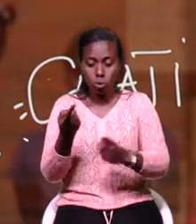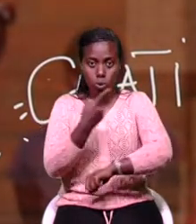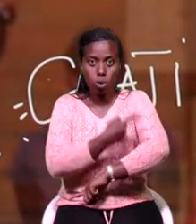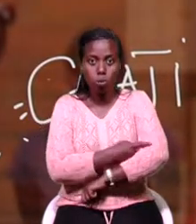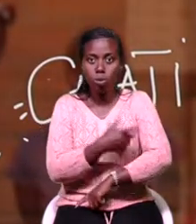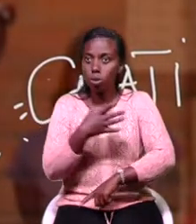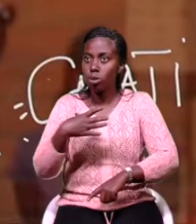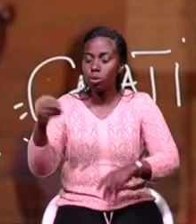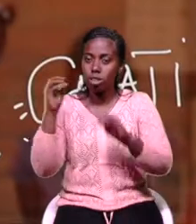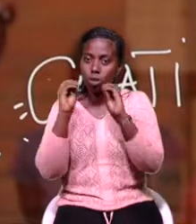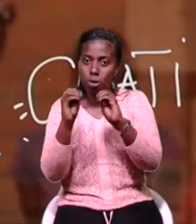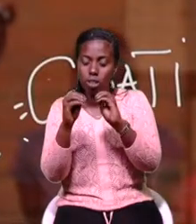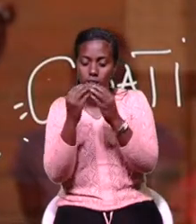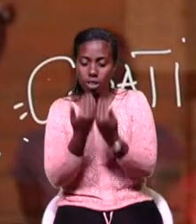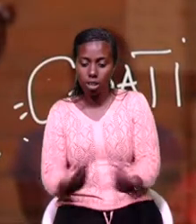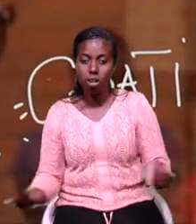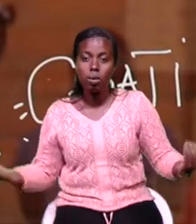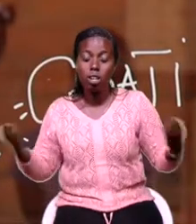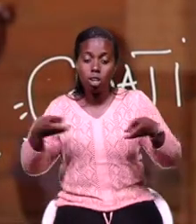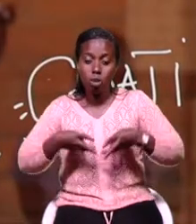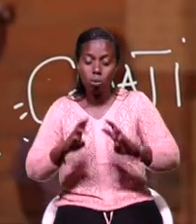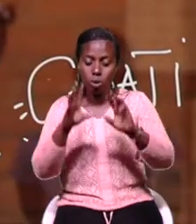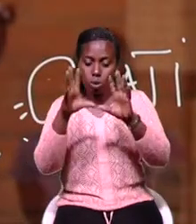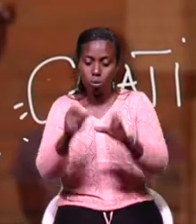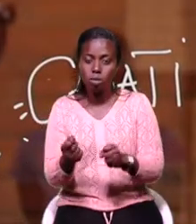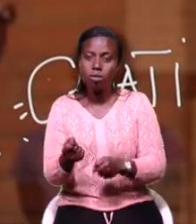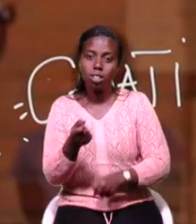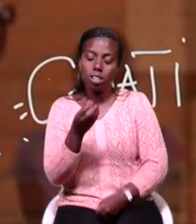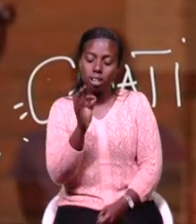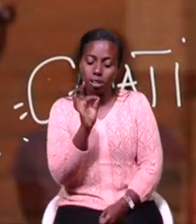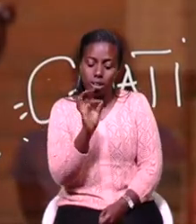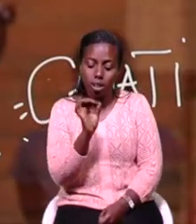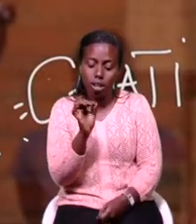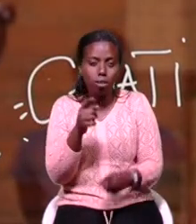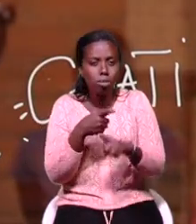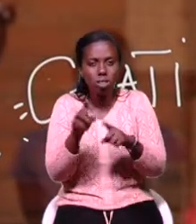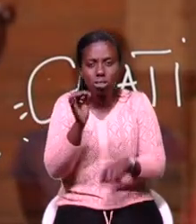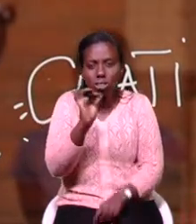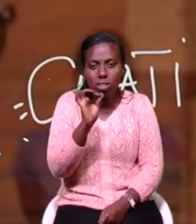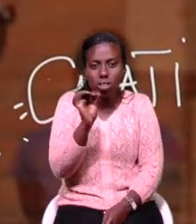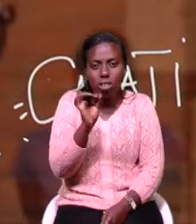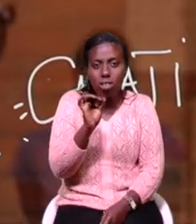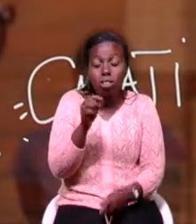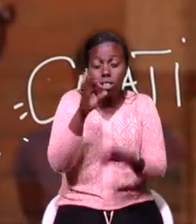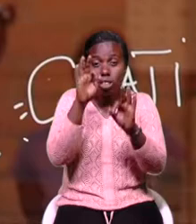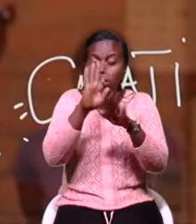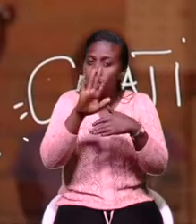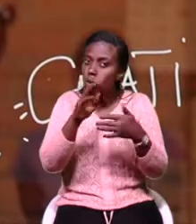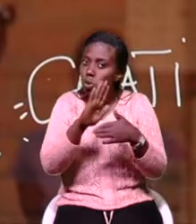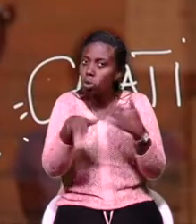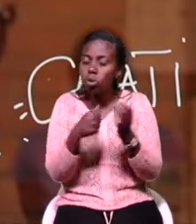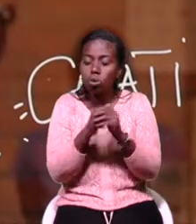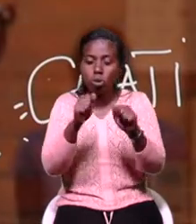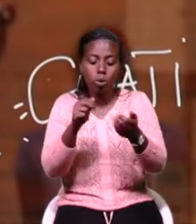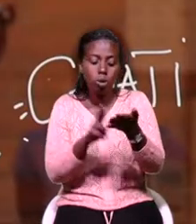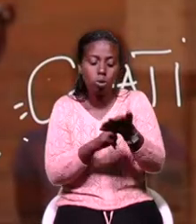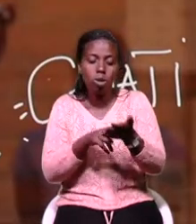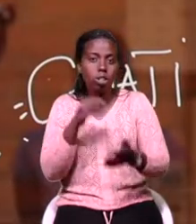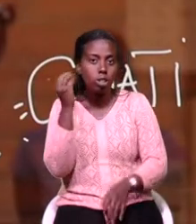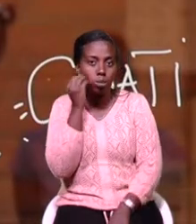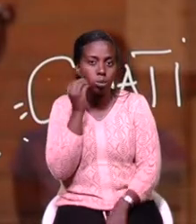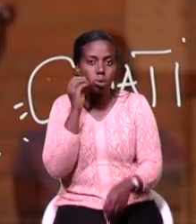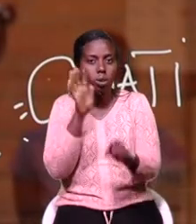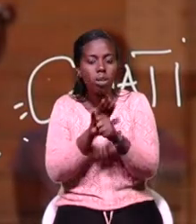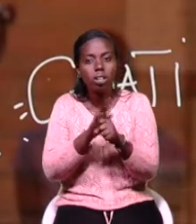tugiye kwigisha abana uburyo ki bafata ikaramu cyangwa se crayon cyangwa se ikindi kintu cyari cyo cyose wakoresha mu rugo.